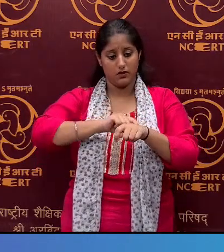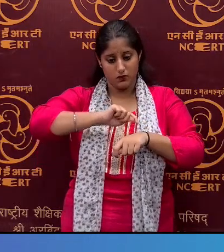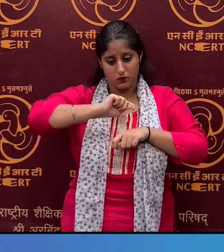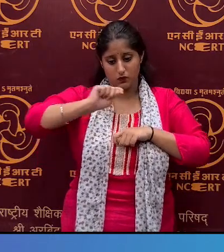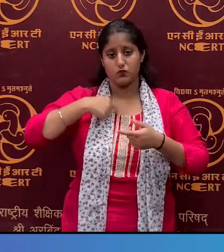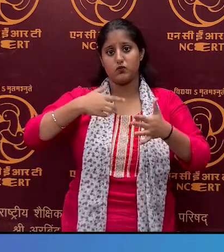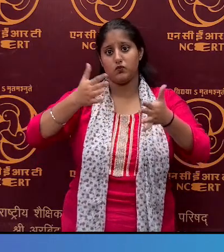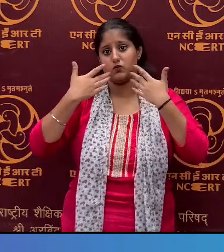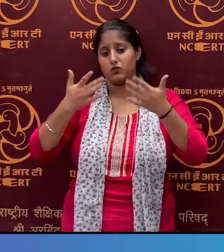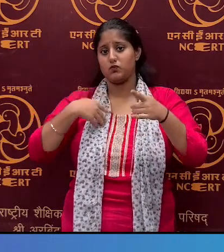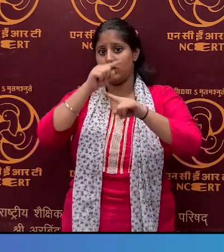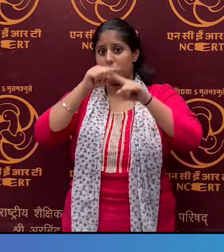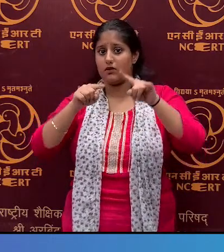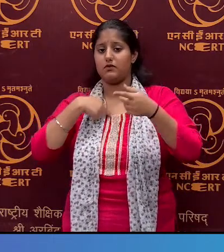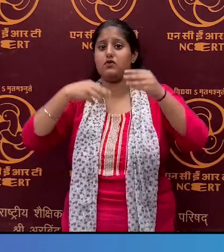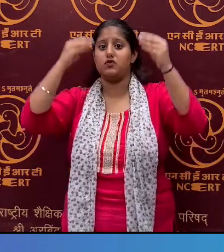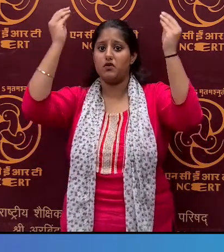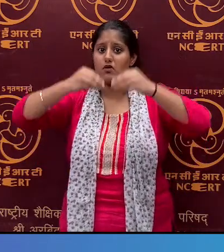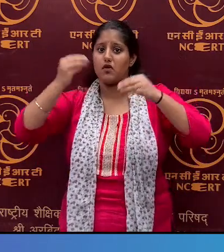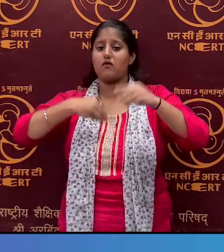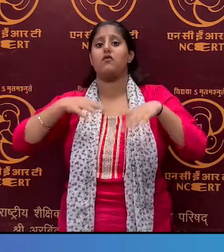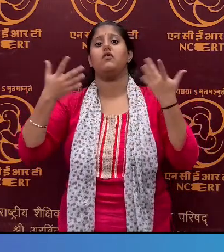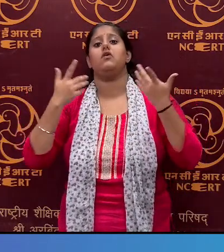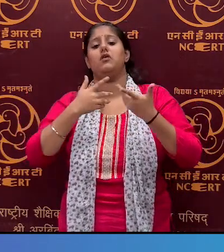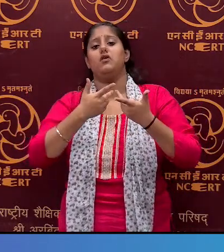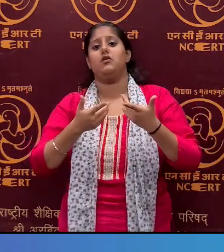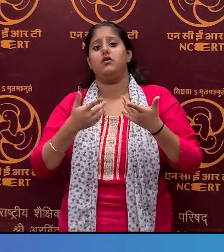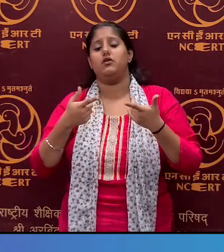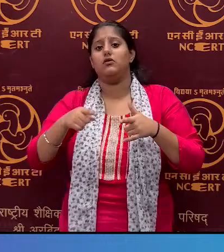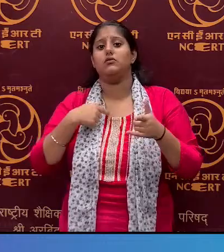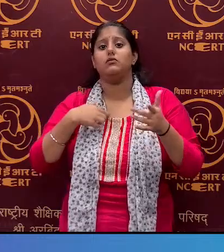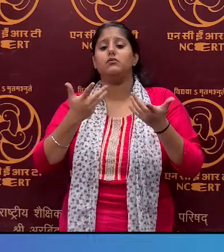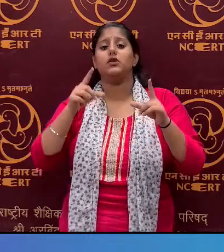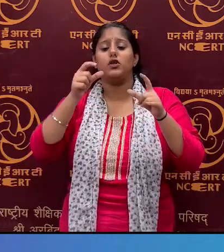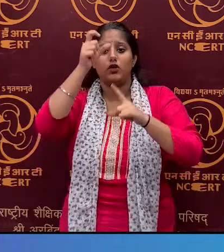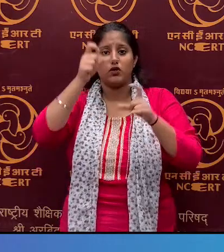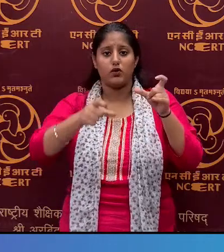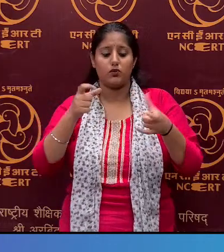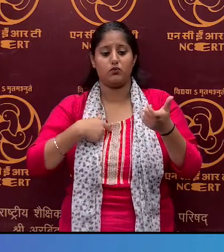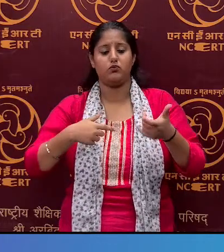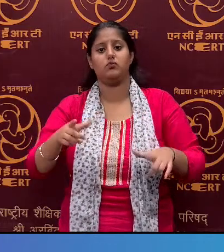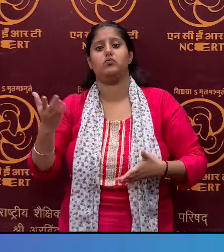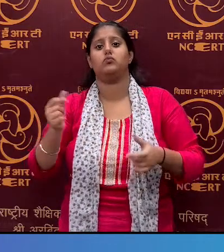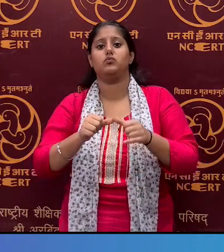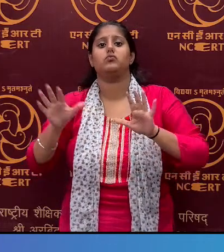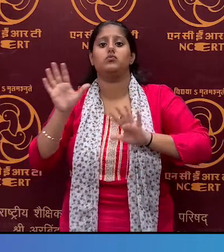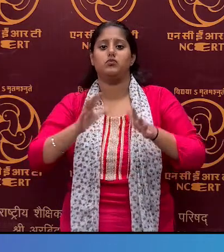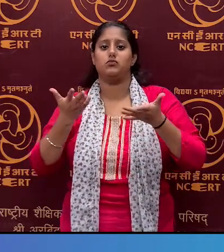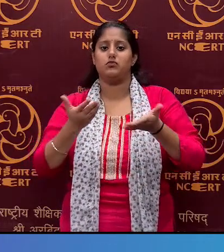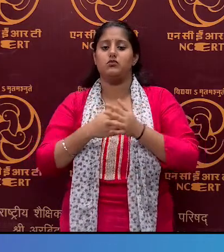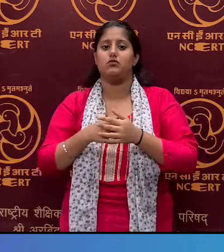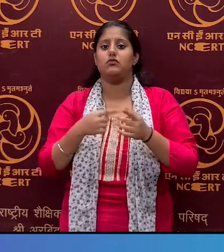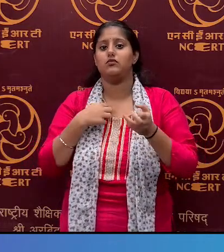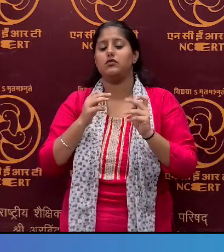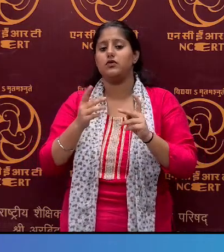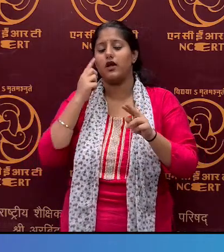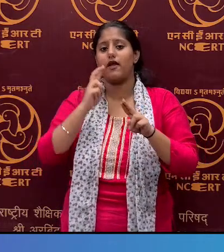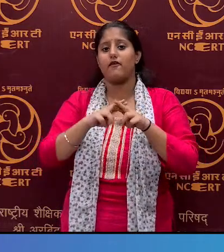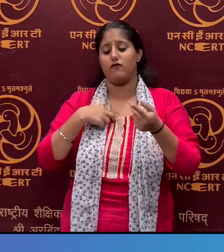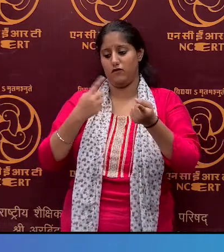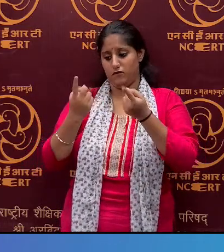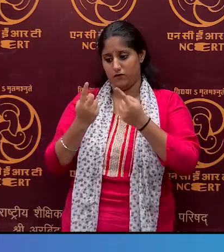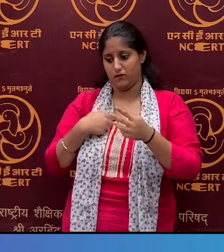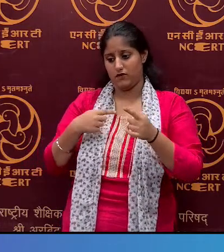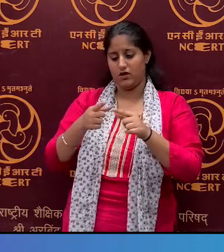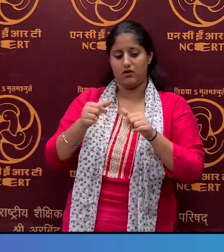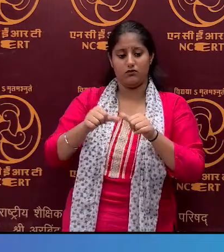temperature, rainfall and weather pattern caused mostly by the human activities today. If you just check it out around, अगर हम